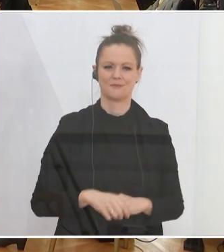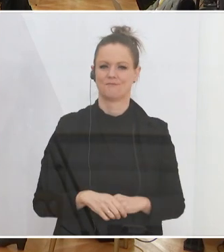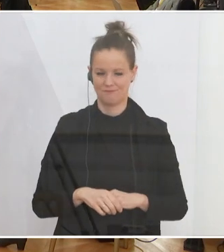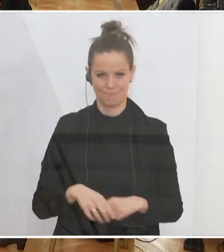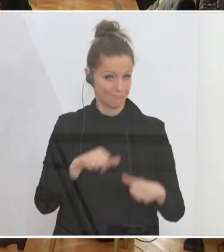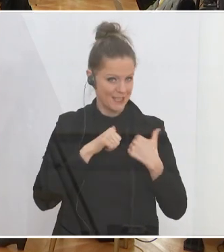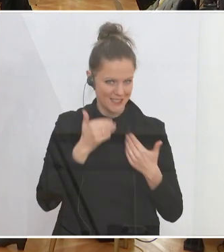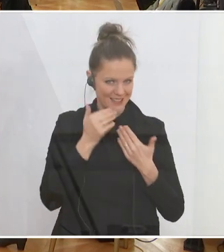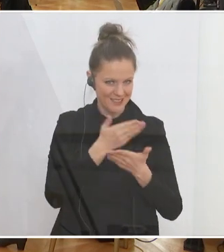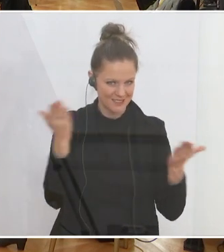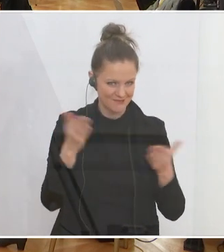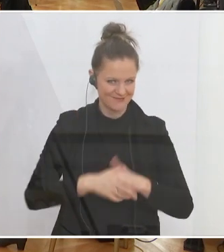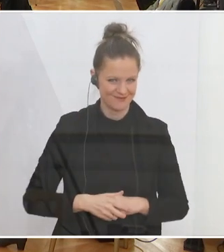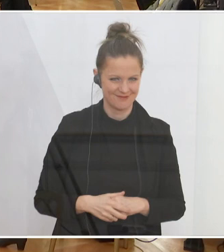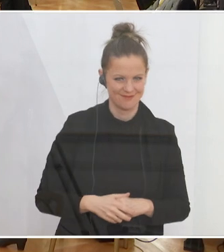Dank.